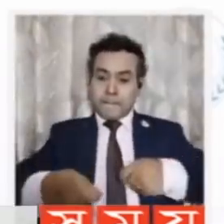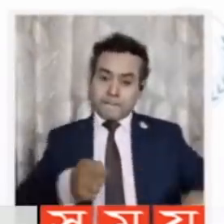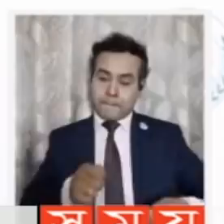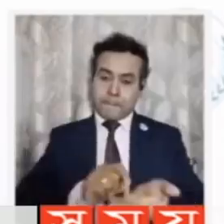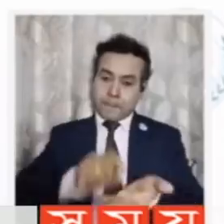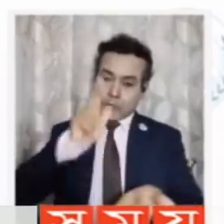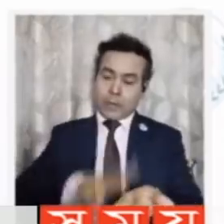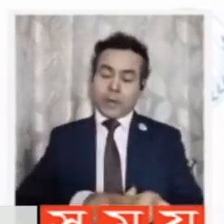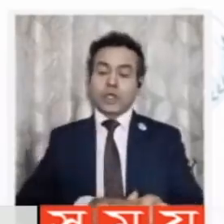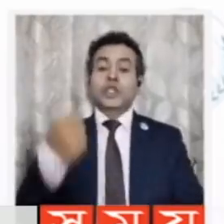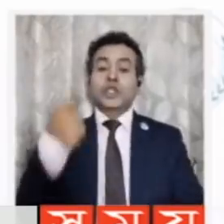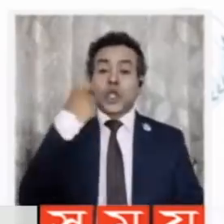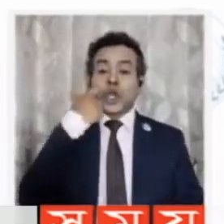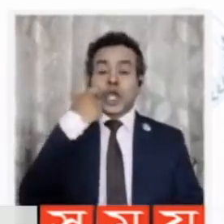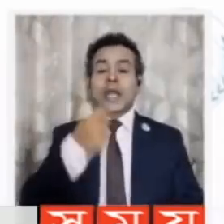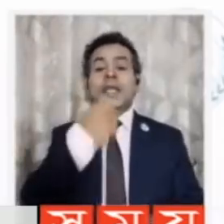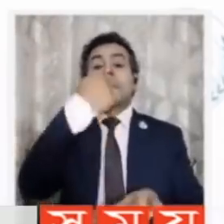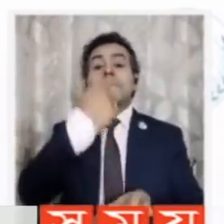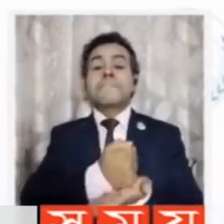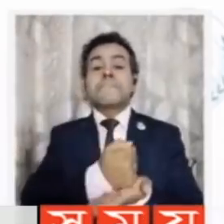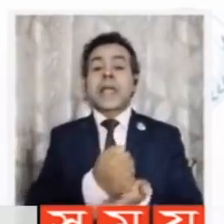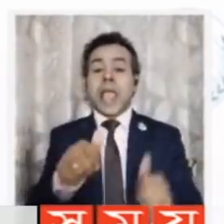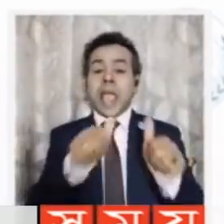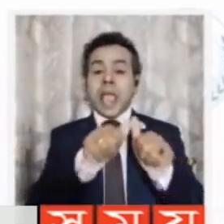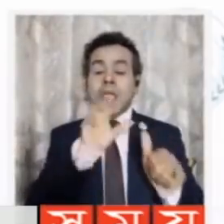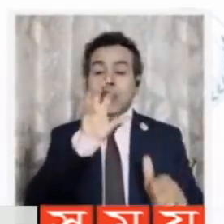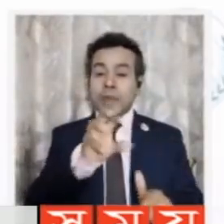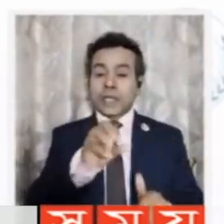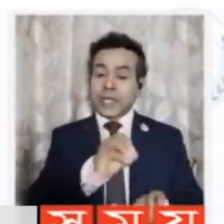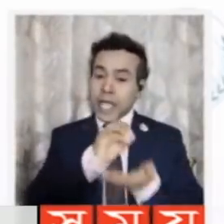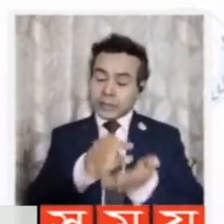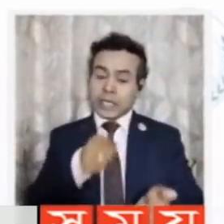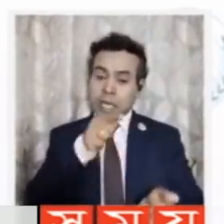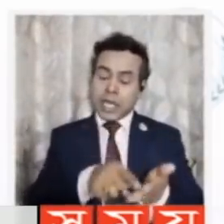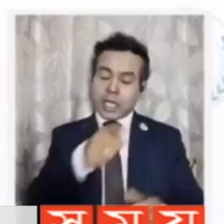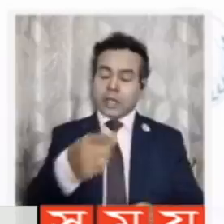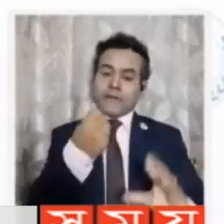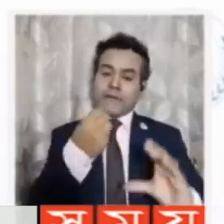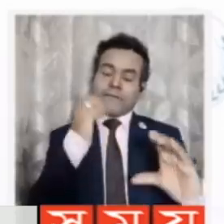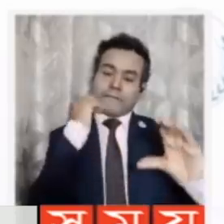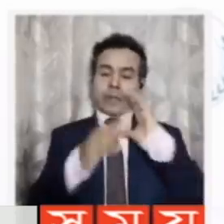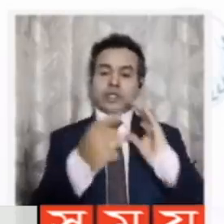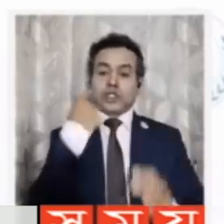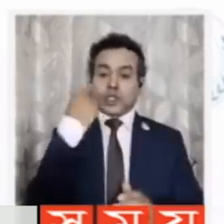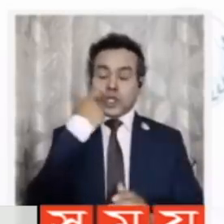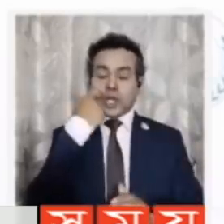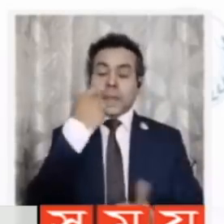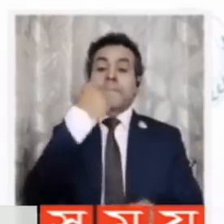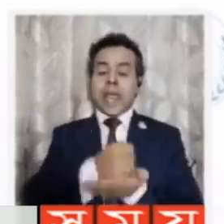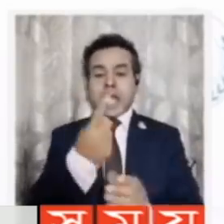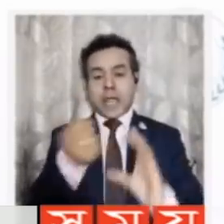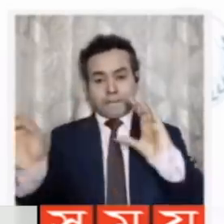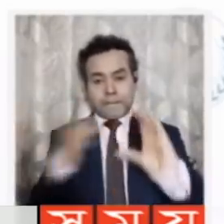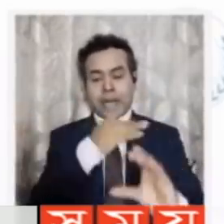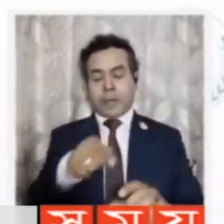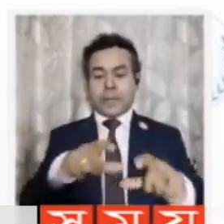যে নাম্বার দেওয়া আছে পরিপত্রের মধ্যে সেই সরকারের এই কোষাগারে জমা হবে। তবে স্বাস্থ্য অধিদপ্তর একটি